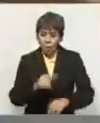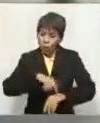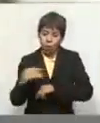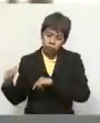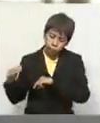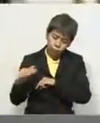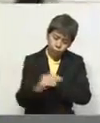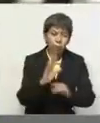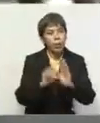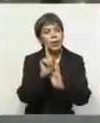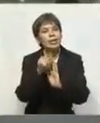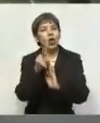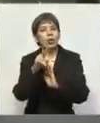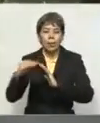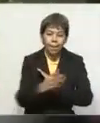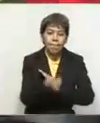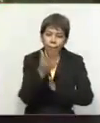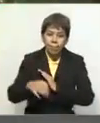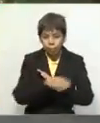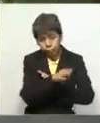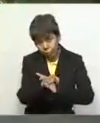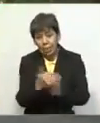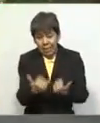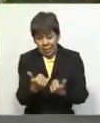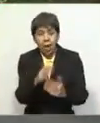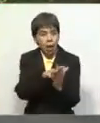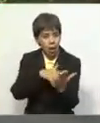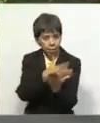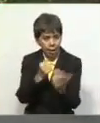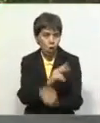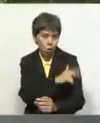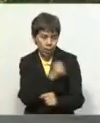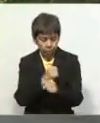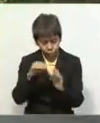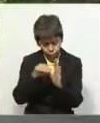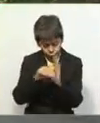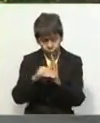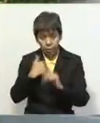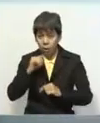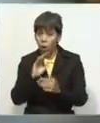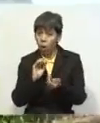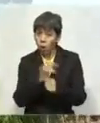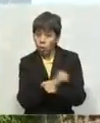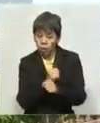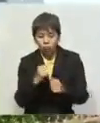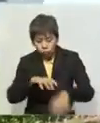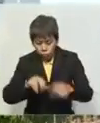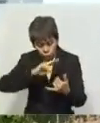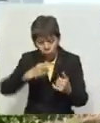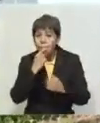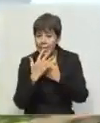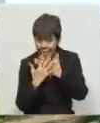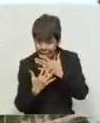ลาเดินทางนะครับประมาณ2นาทีก็จะถึงโรงพยาบาลครับโดยตามแผนนะครับที่โรงพยาบาลได้วางไว้เนี่ยเมื่อถึงโรงพยาบาลแพทย์ก็จะดำเนินการตร